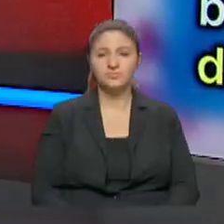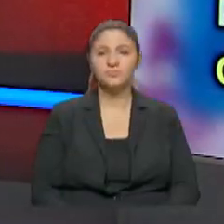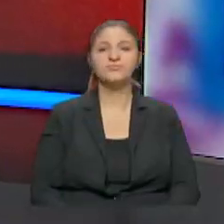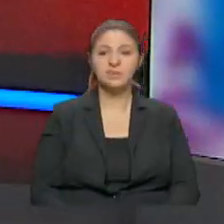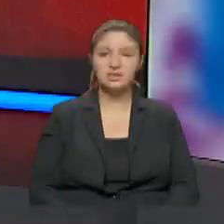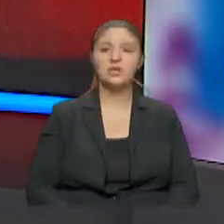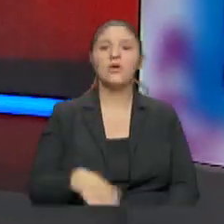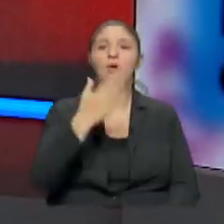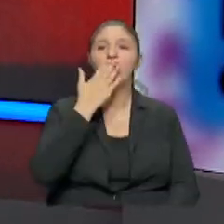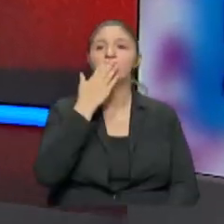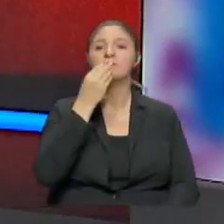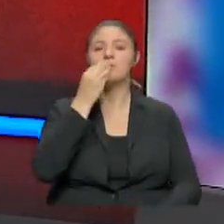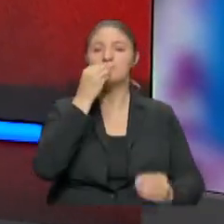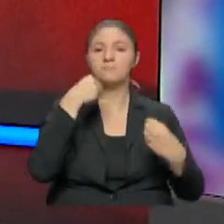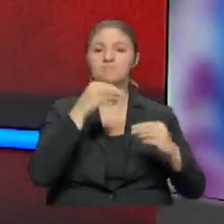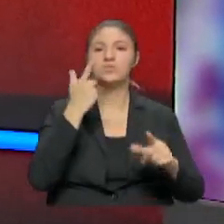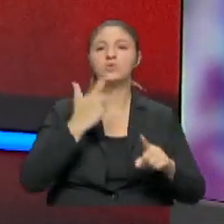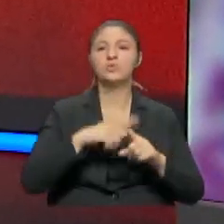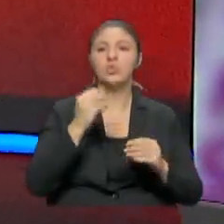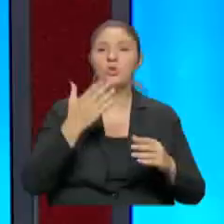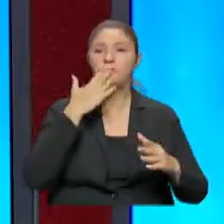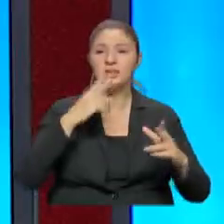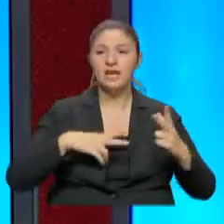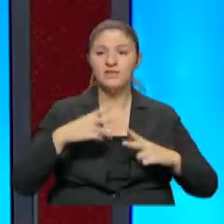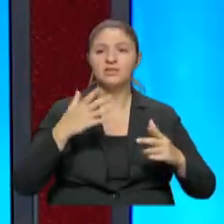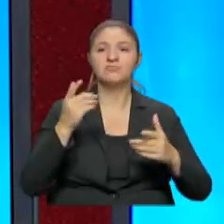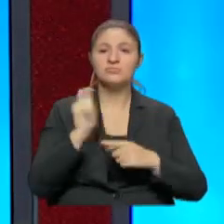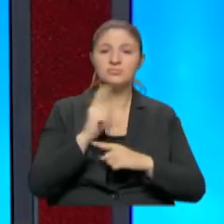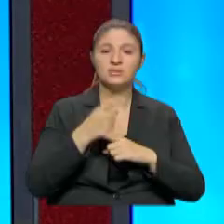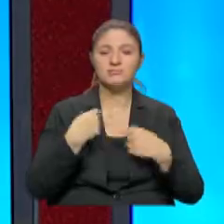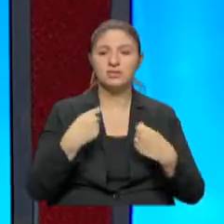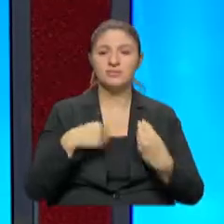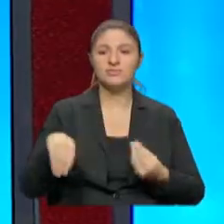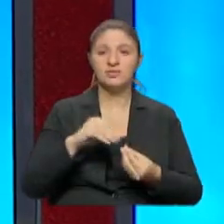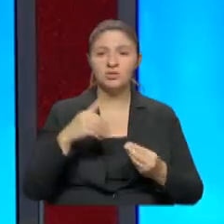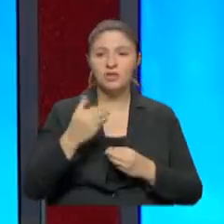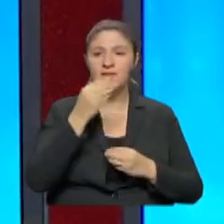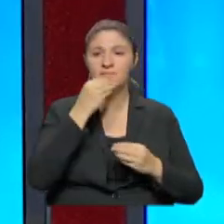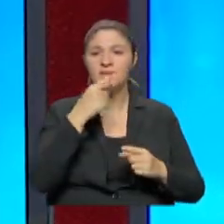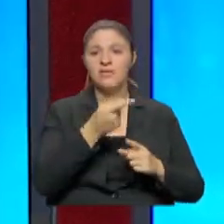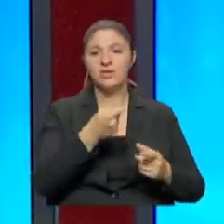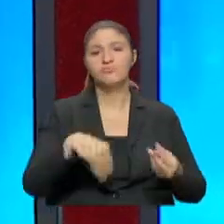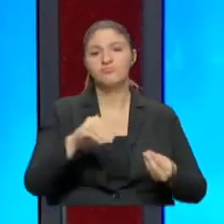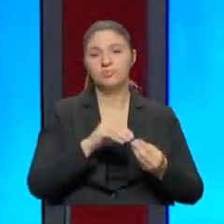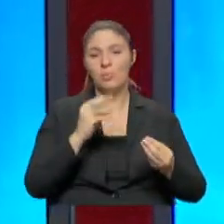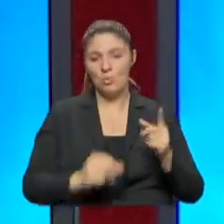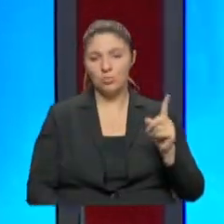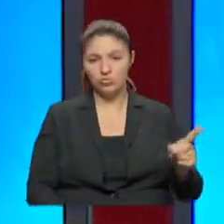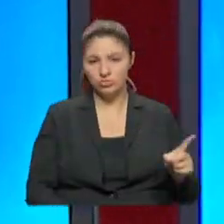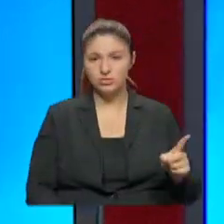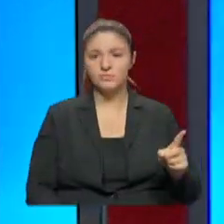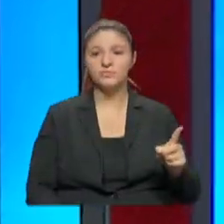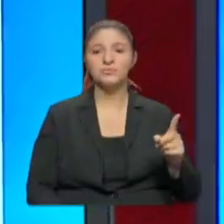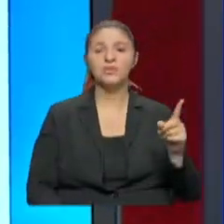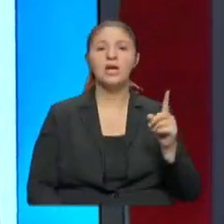Okul kantini de artık lüks oldu. Okul kıyafetleri ve kırtasiye malzemelerine gelen zamlardan sonra kantin fiyatları da zamdan nasibini